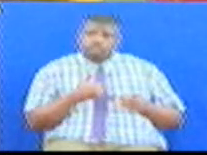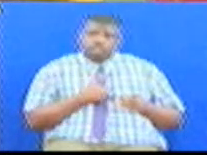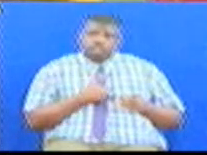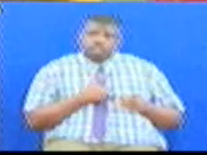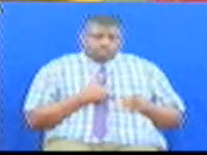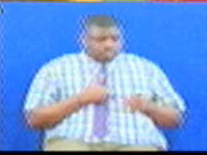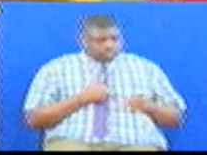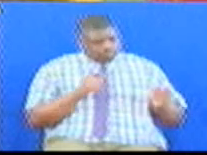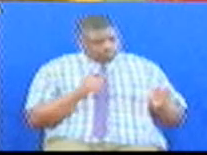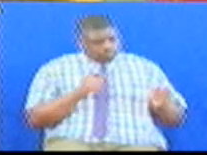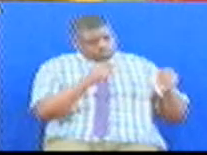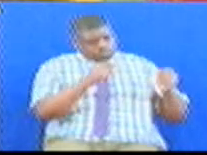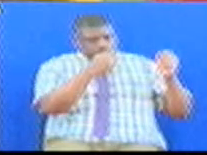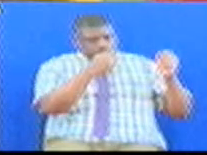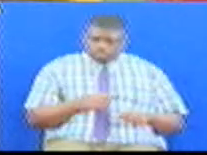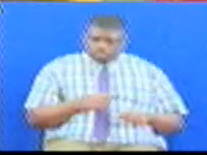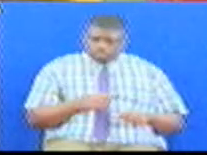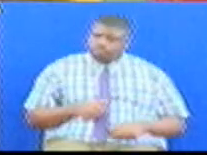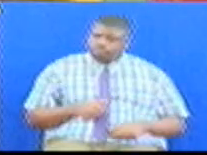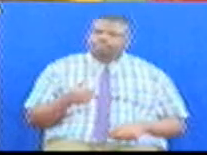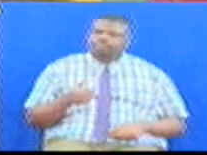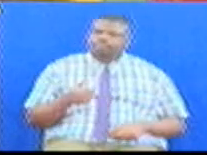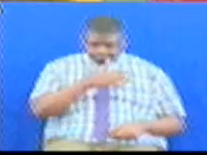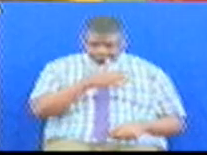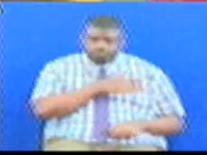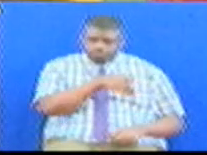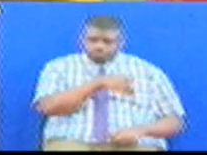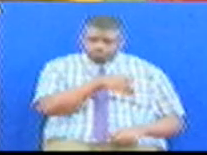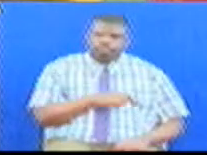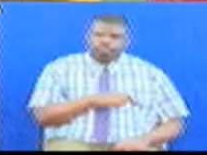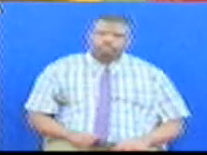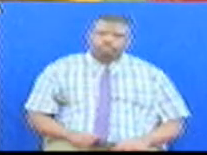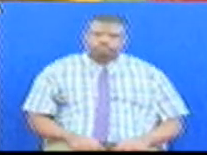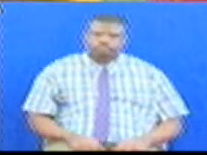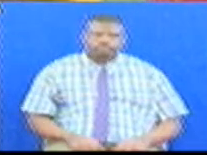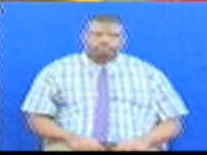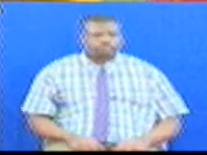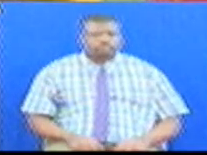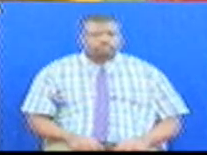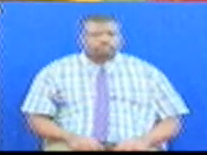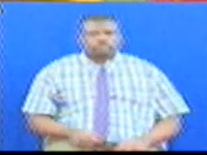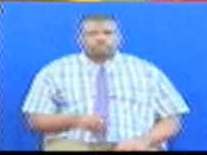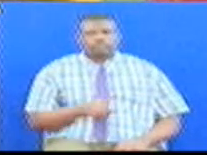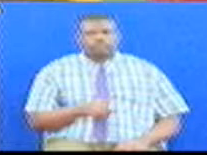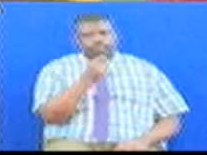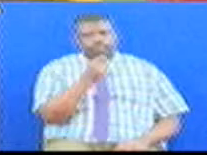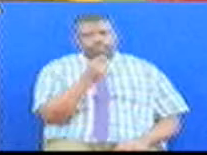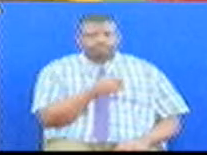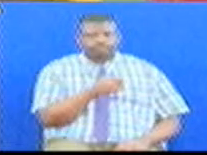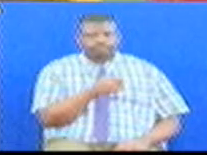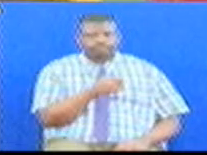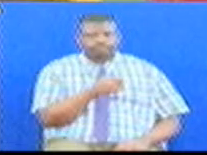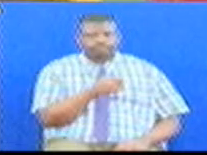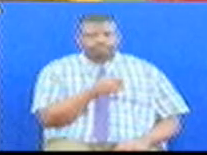mifugo. Sasa nianze kwa kusema naipongeza sana